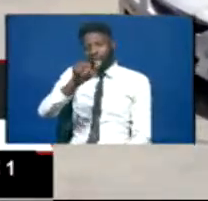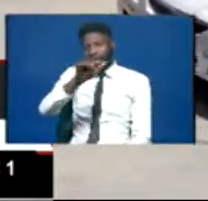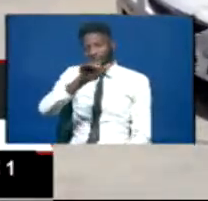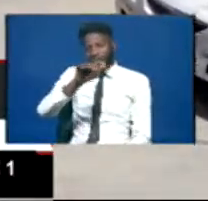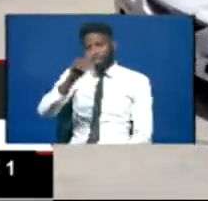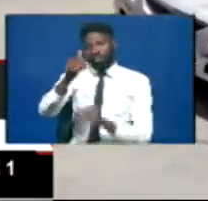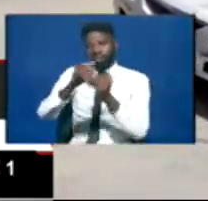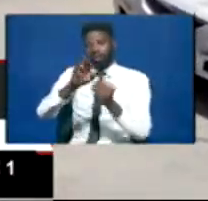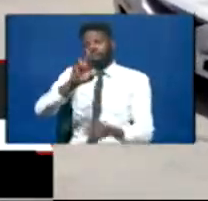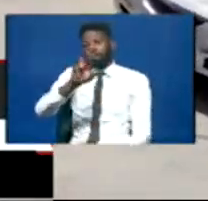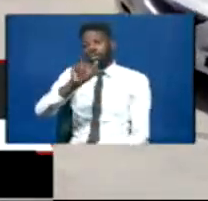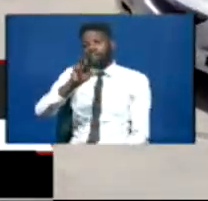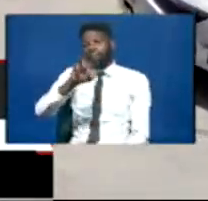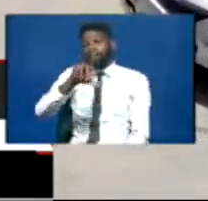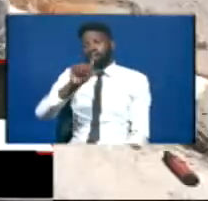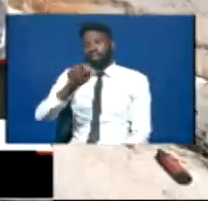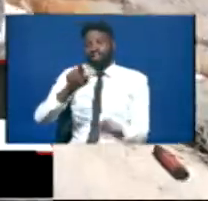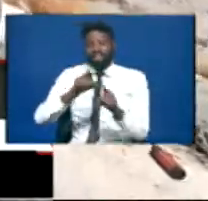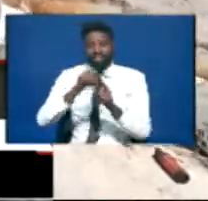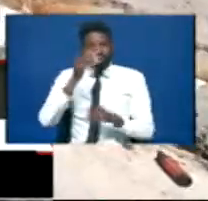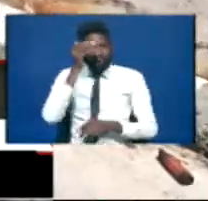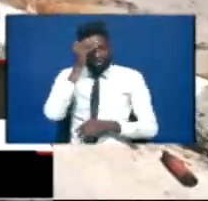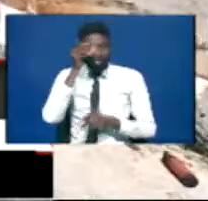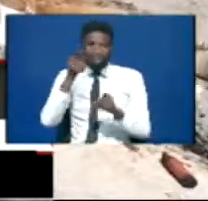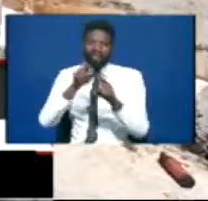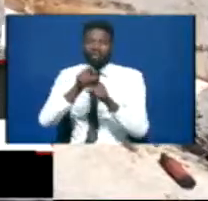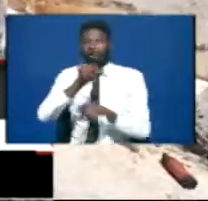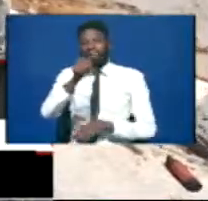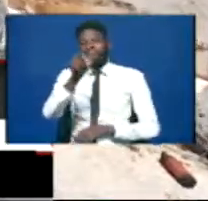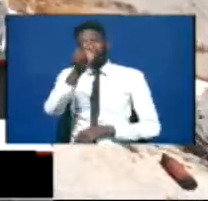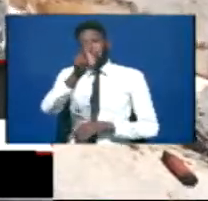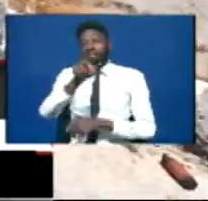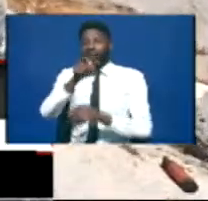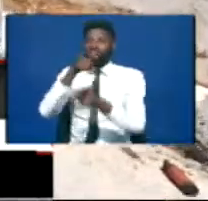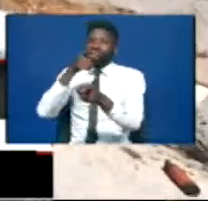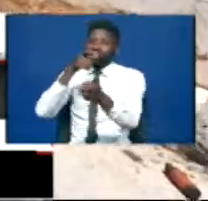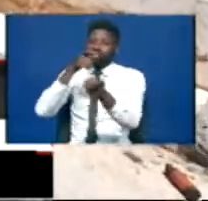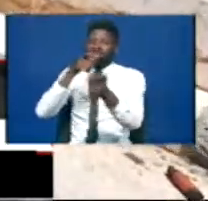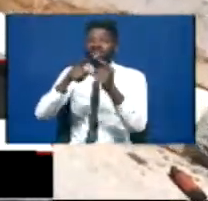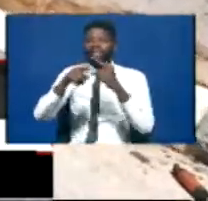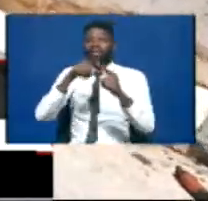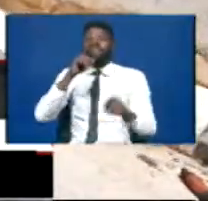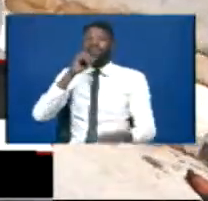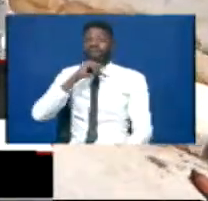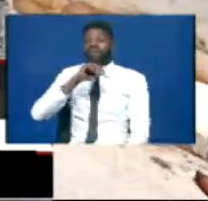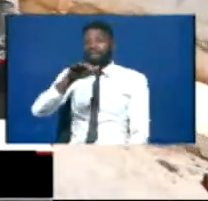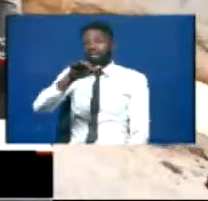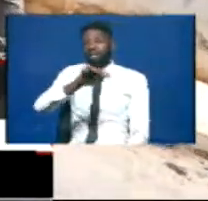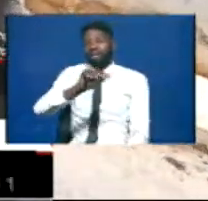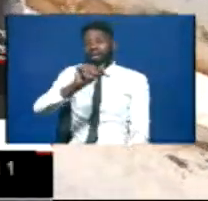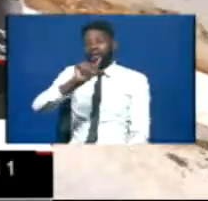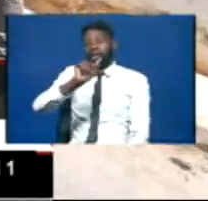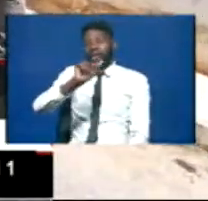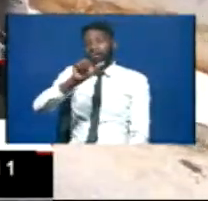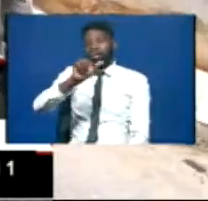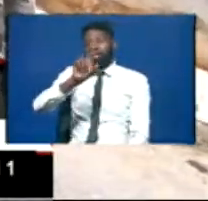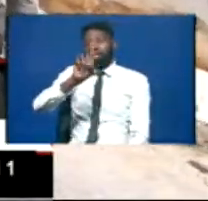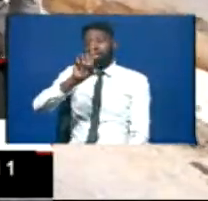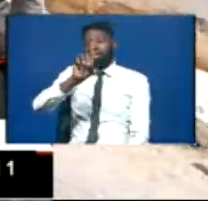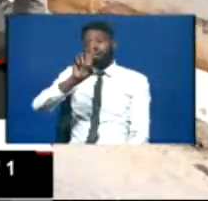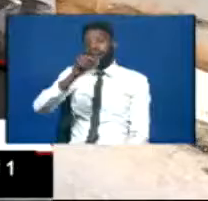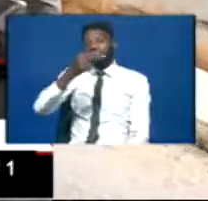Vikosi vya Israel pia vilimuua mtu mmoja kwenye kambi ya wakimbizi ya Al-Deishe kusini ya